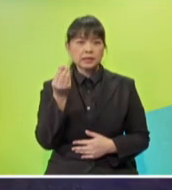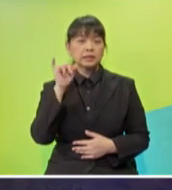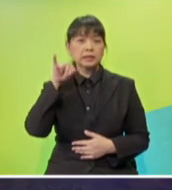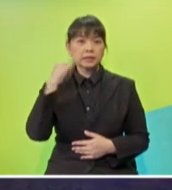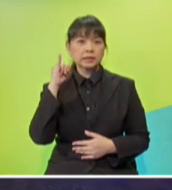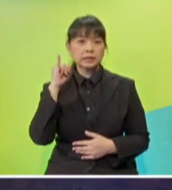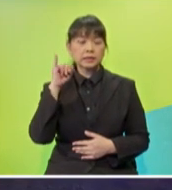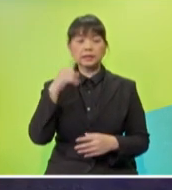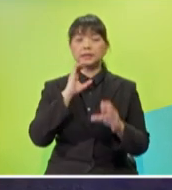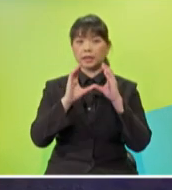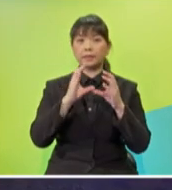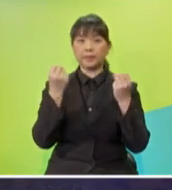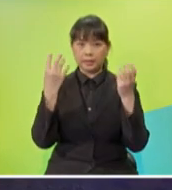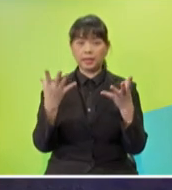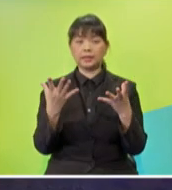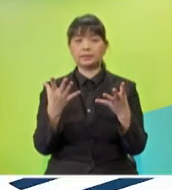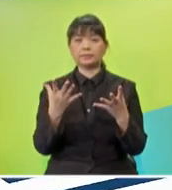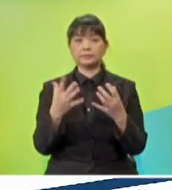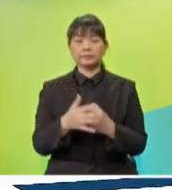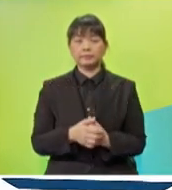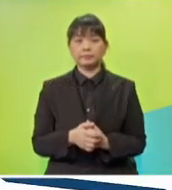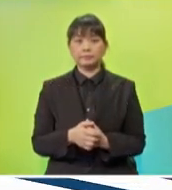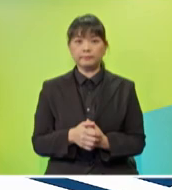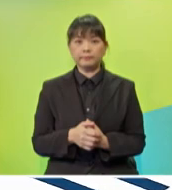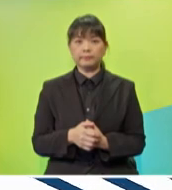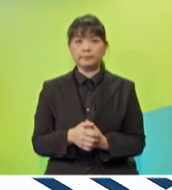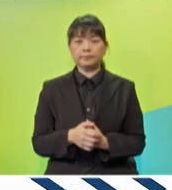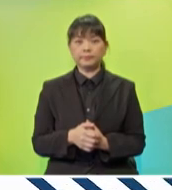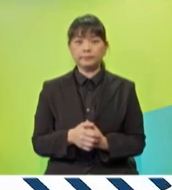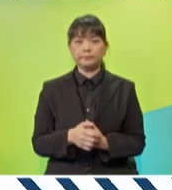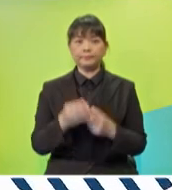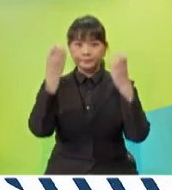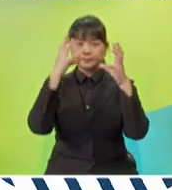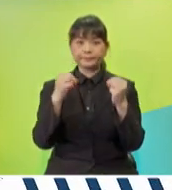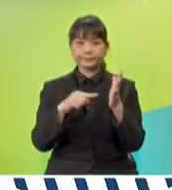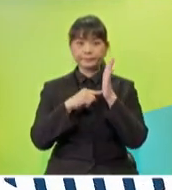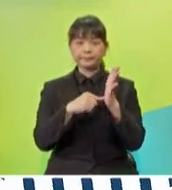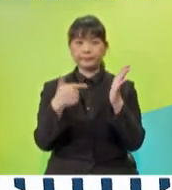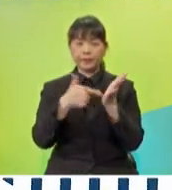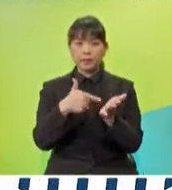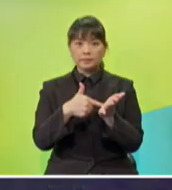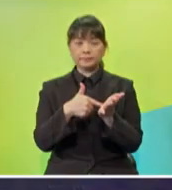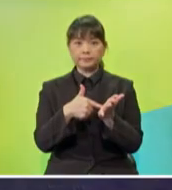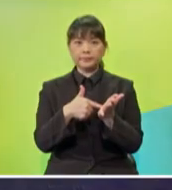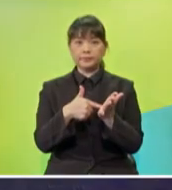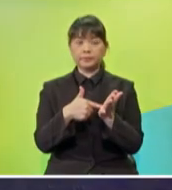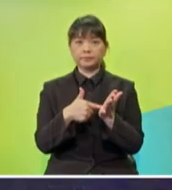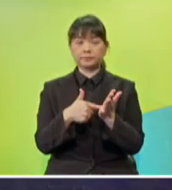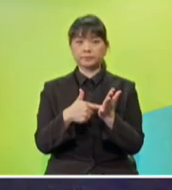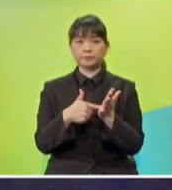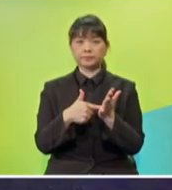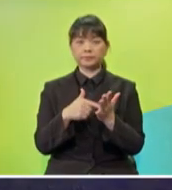tanya kita perlu makan banyak oke aku nak tunjuk lagi ya Oke ini